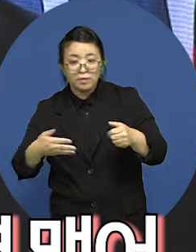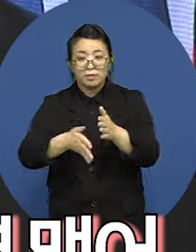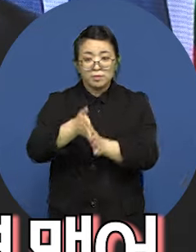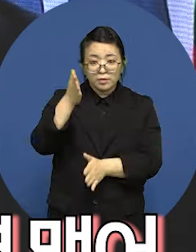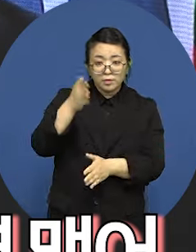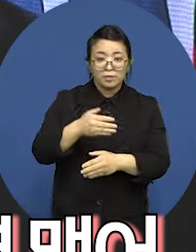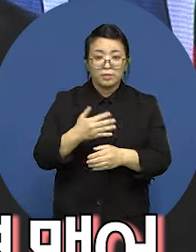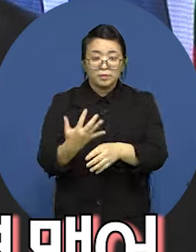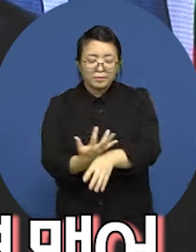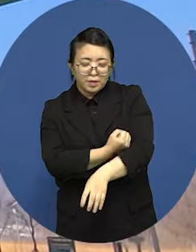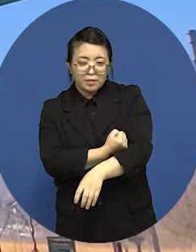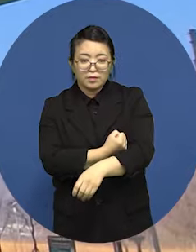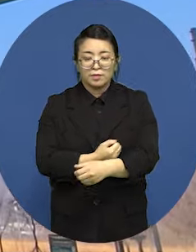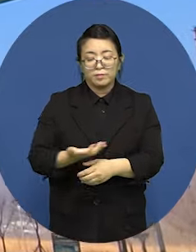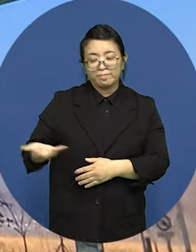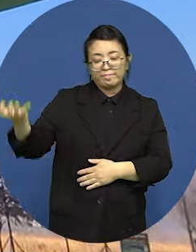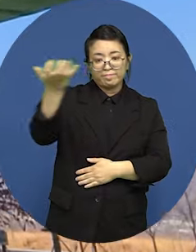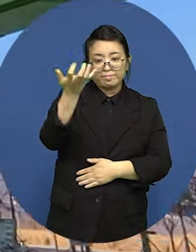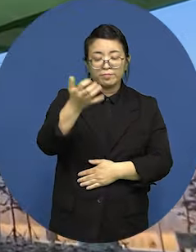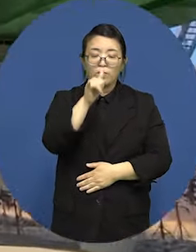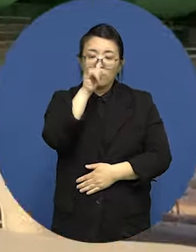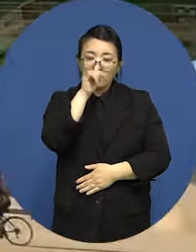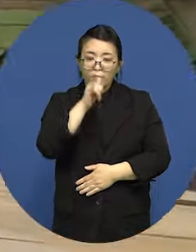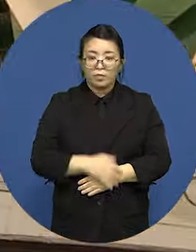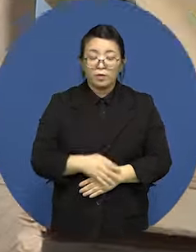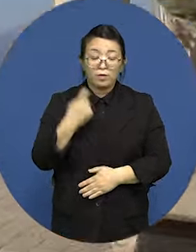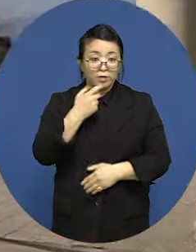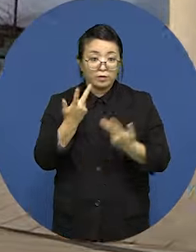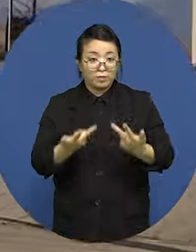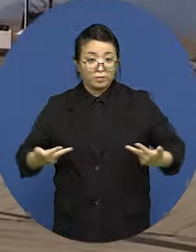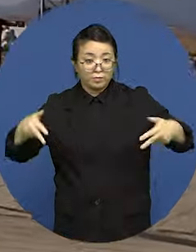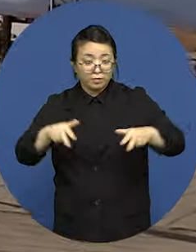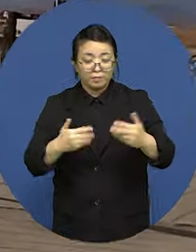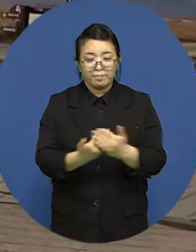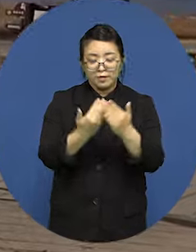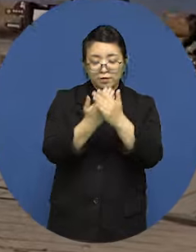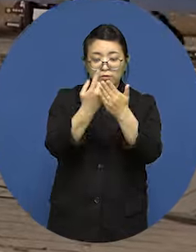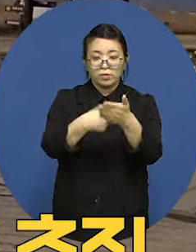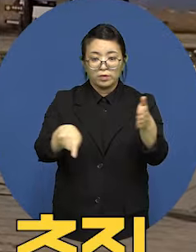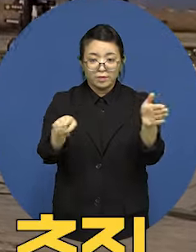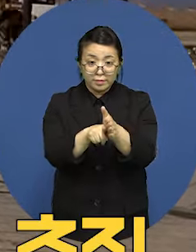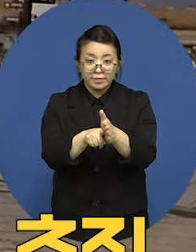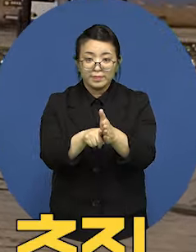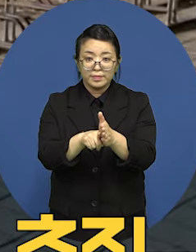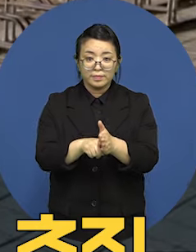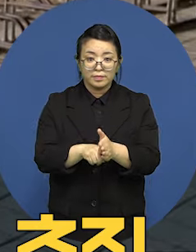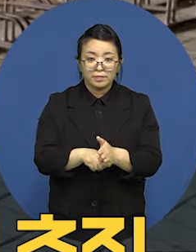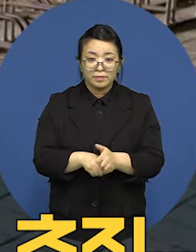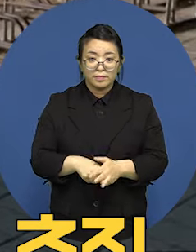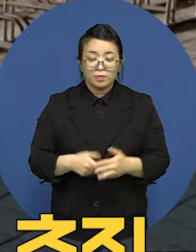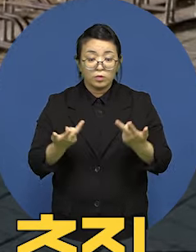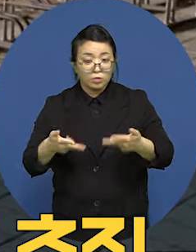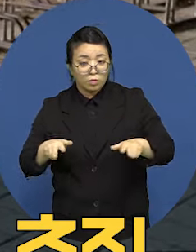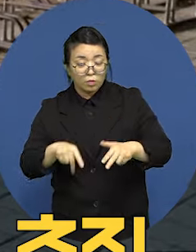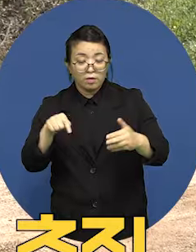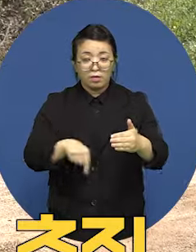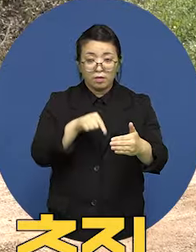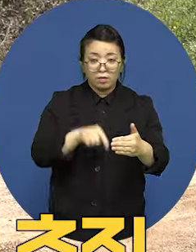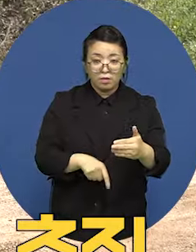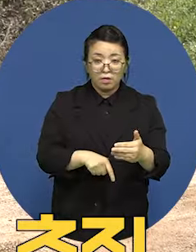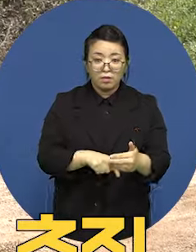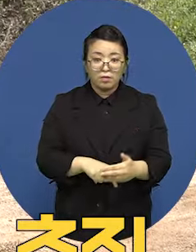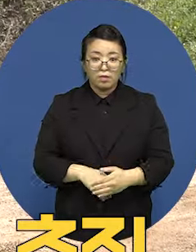높이고 있습니다. 또 황산공원 활성화를 위한 복합 레저 사업을 구상하고 있는데요. 공원 내 배달존을 지정하고